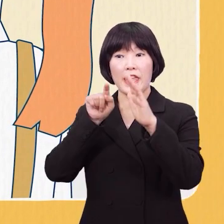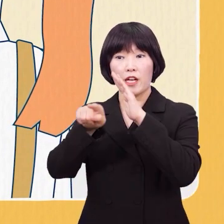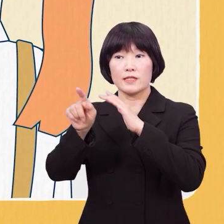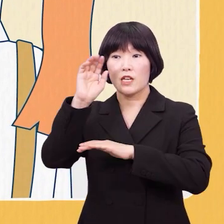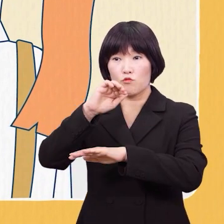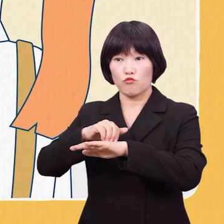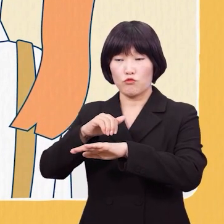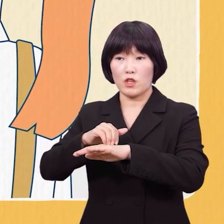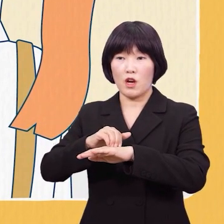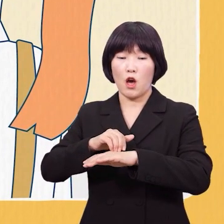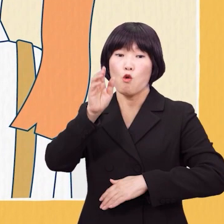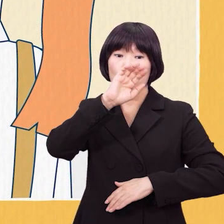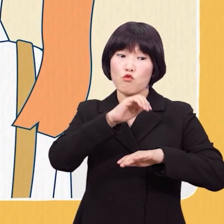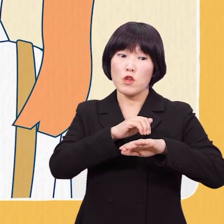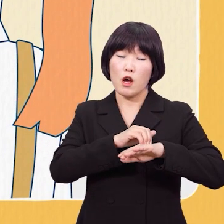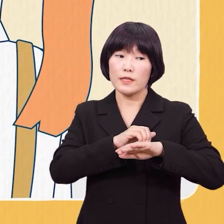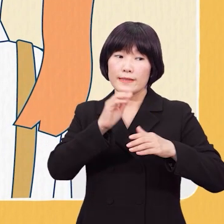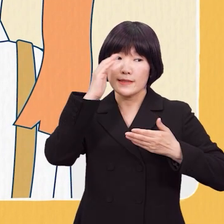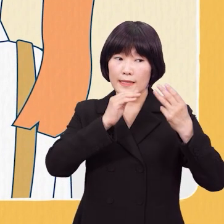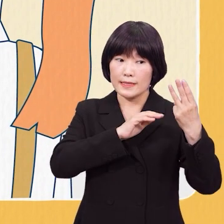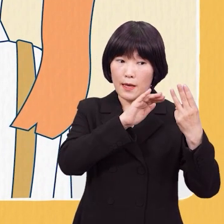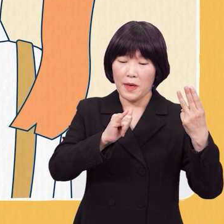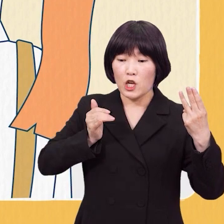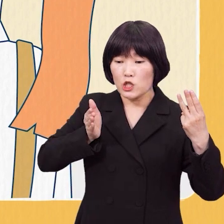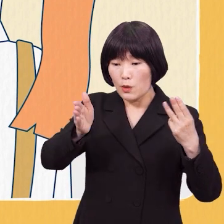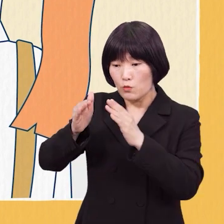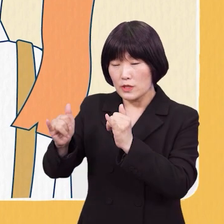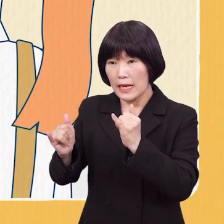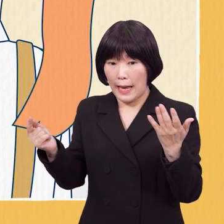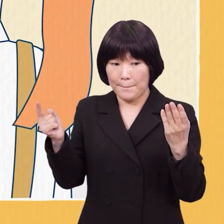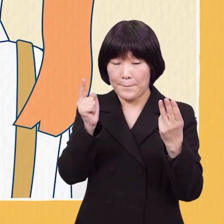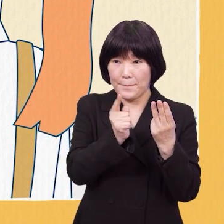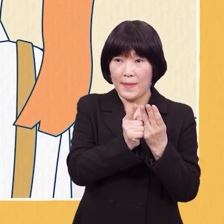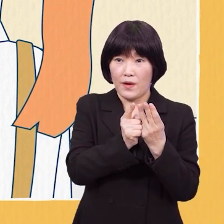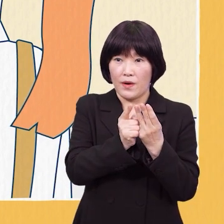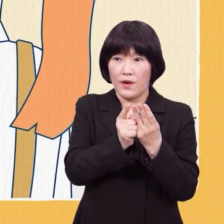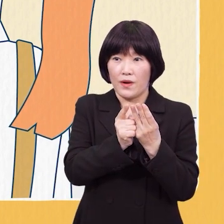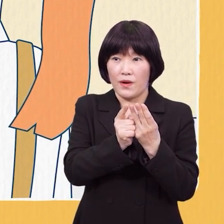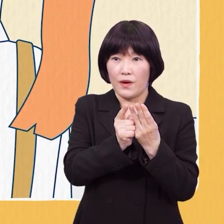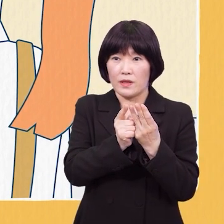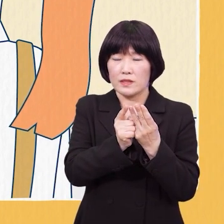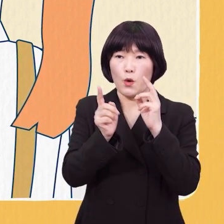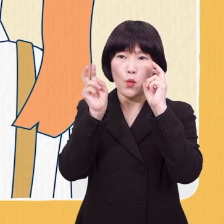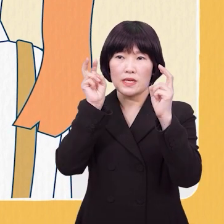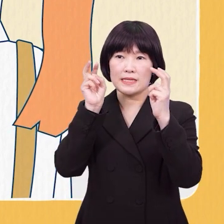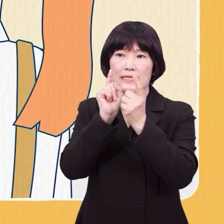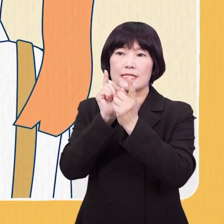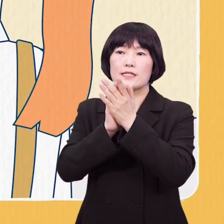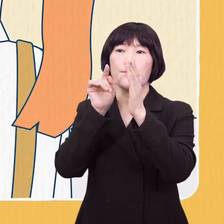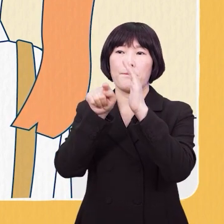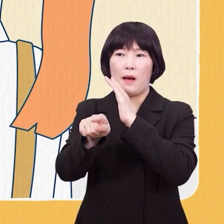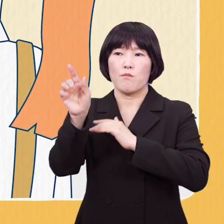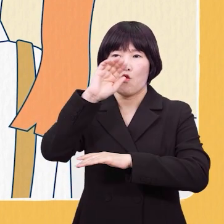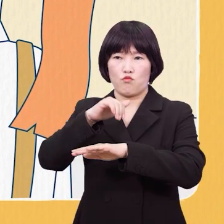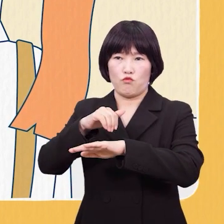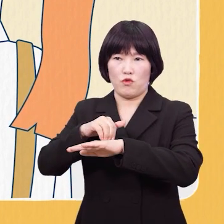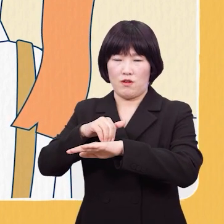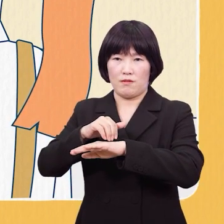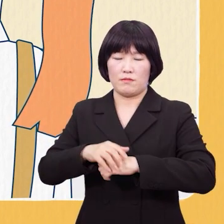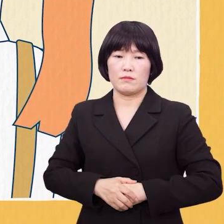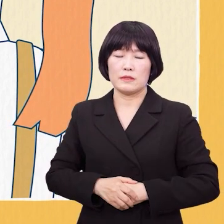현장훈련이란 훈련생 3명당 전문인력 1명을 한 조로 구성하여 사업체 현장에서 직접 직업훈련을